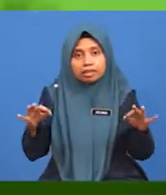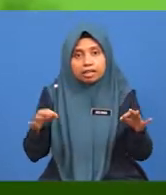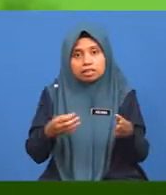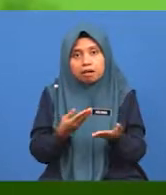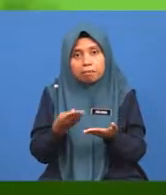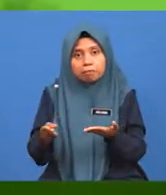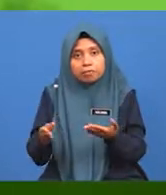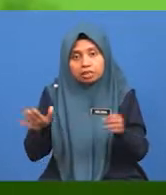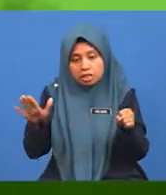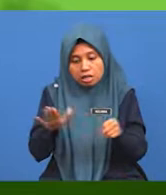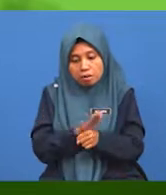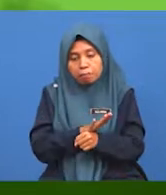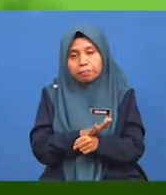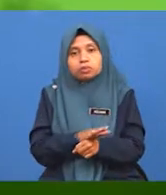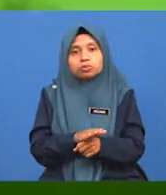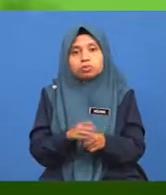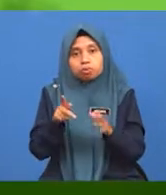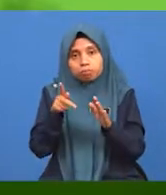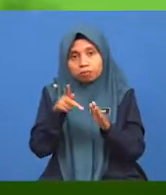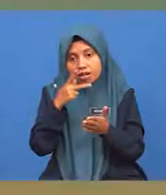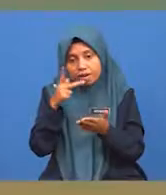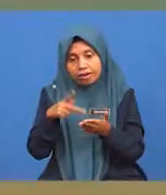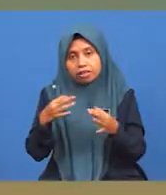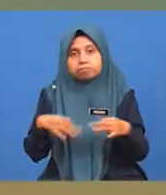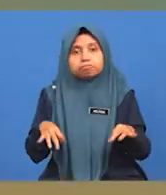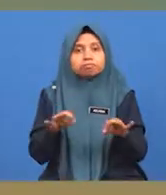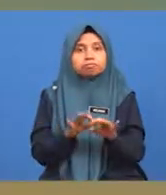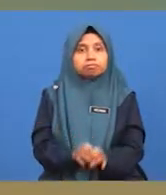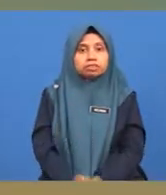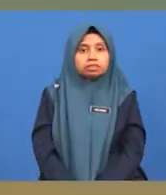bagi penutupan karangan cerita.